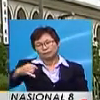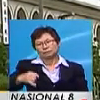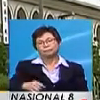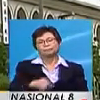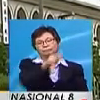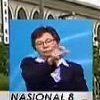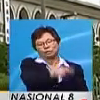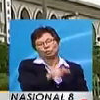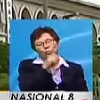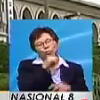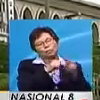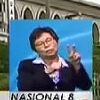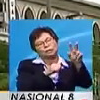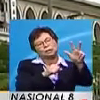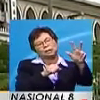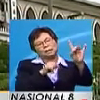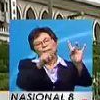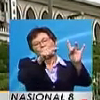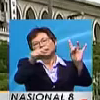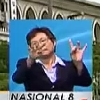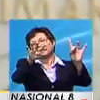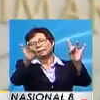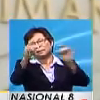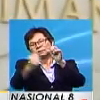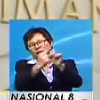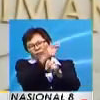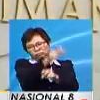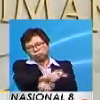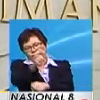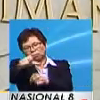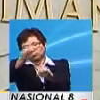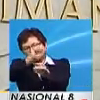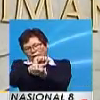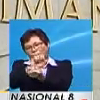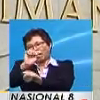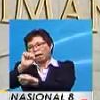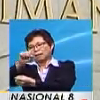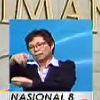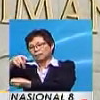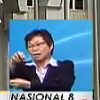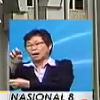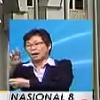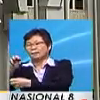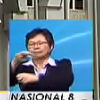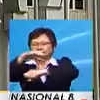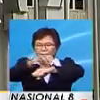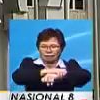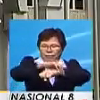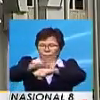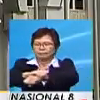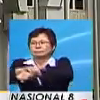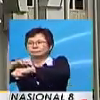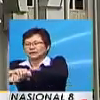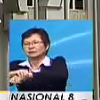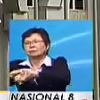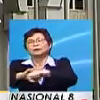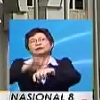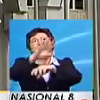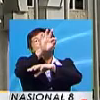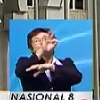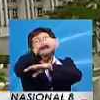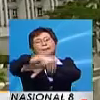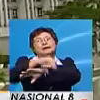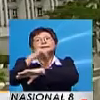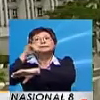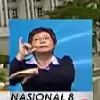yang berusia antara 38 hingga 48 tahun ditahan suruhanjaya cegahan rasuah Malaysia sprm kira-kira Jam 9